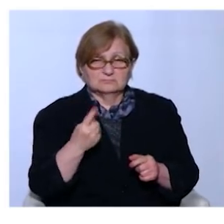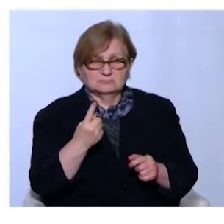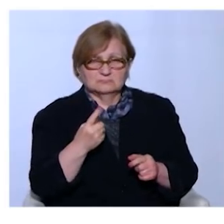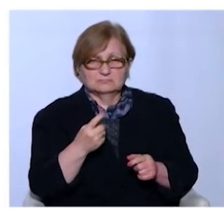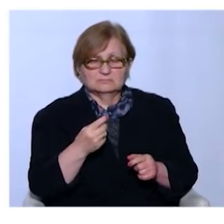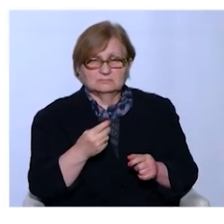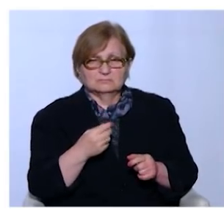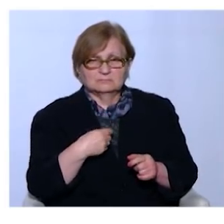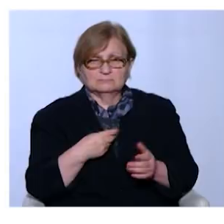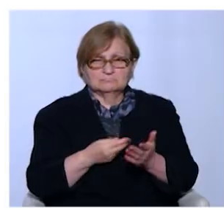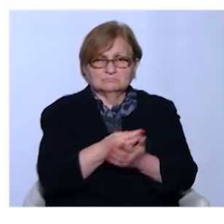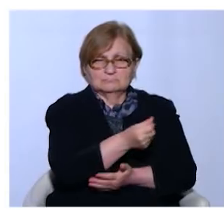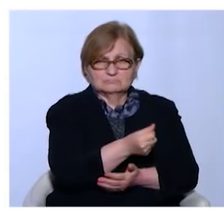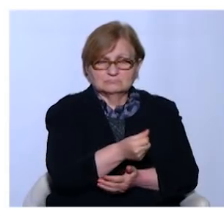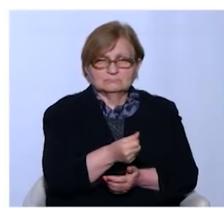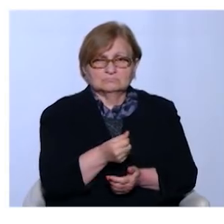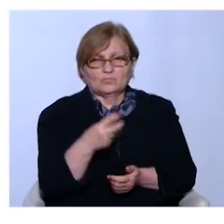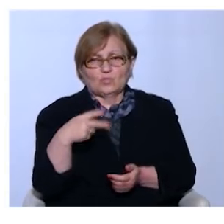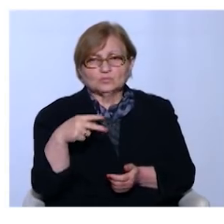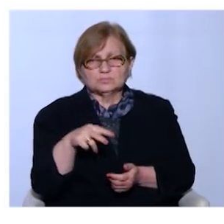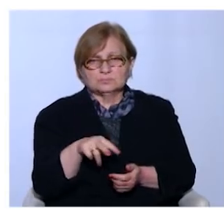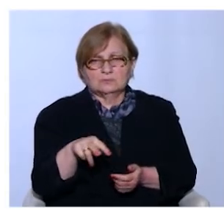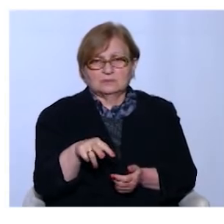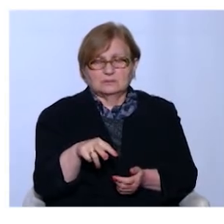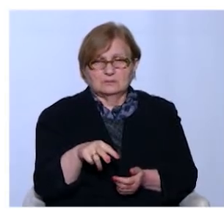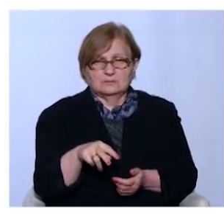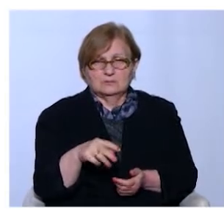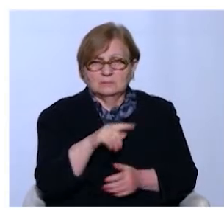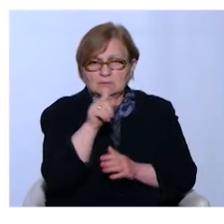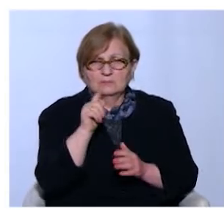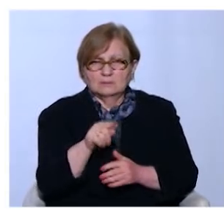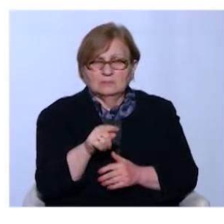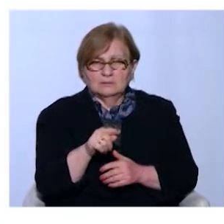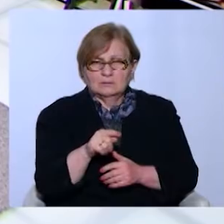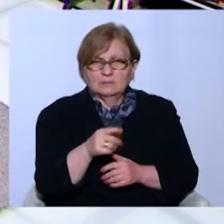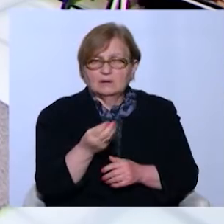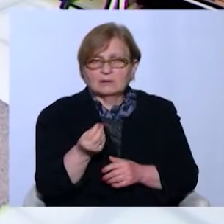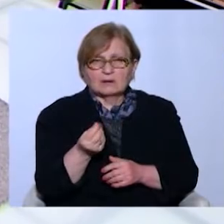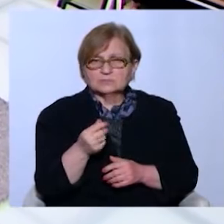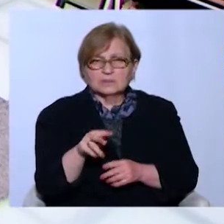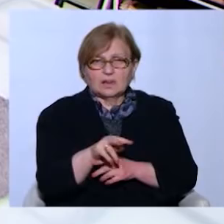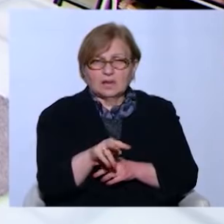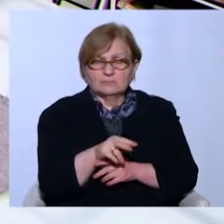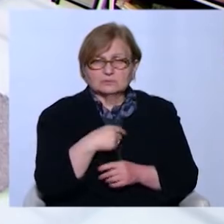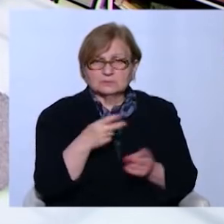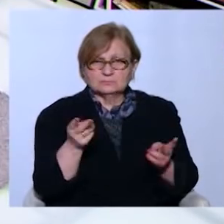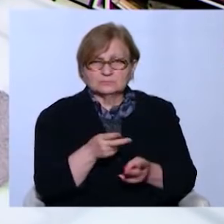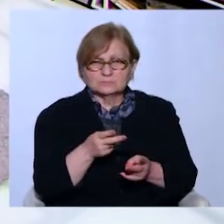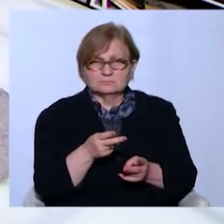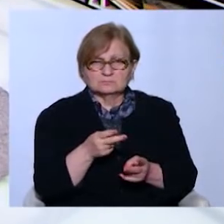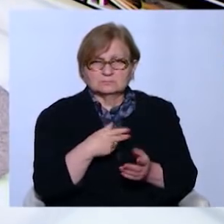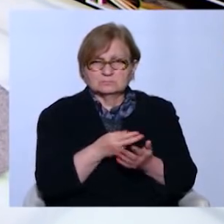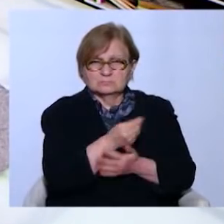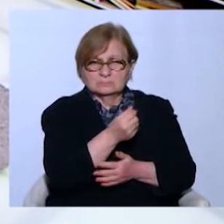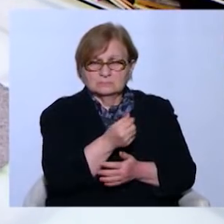უნდა გადავუხადოთ ჩვენ 20 ლარი. კითხვა არის ასეთი. რამდენი ლარი დაგჭირდება იმისთვის, რომ